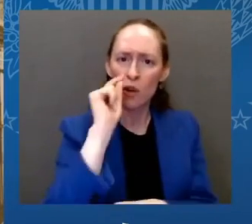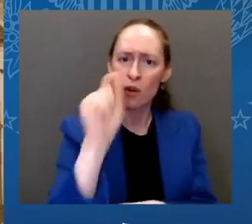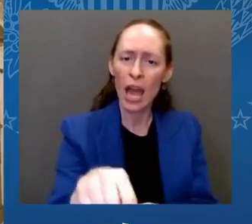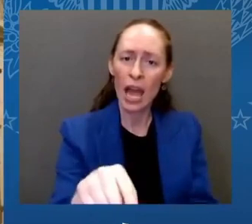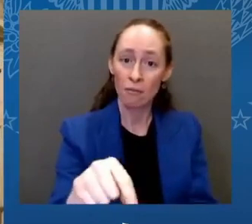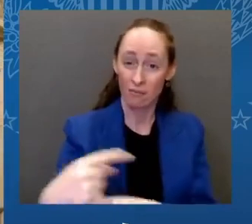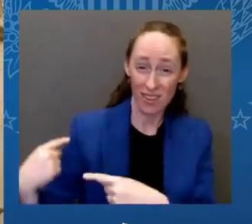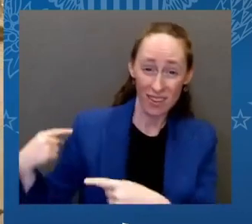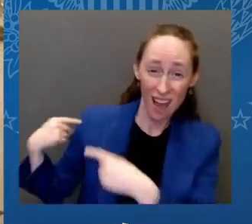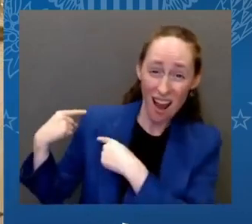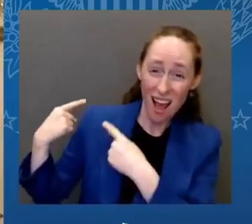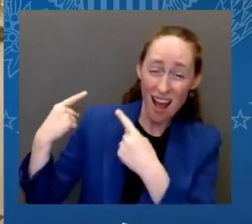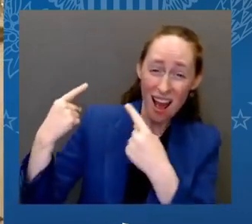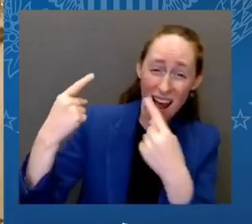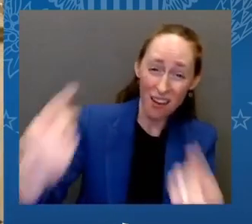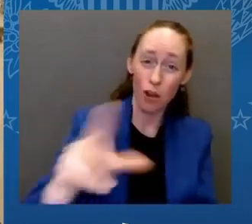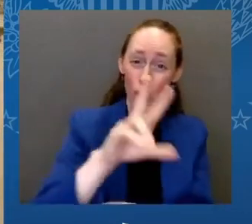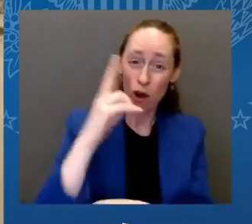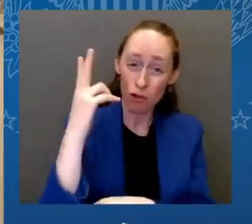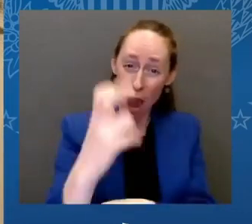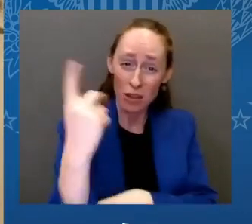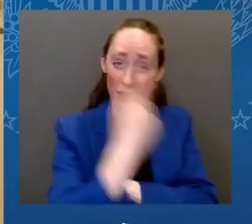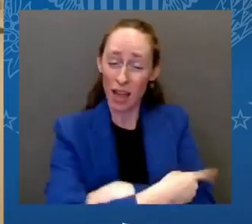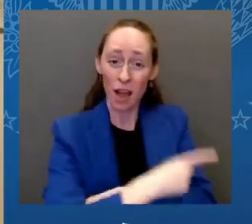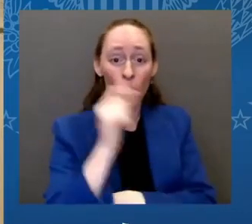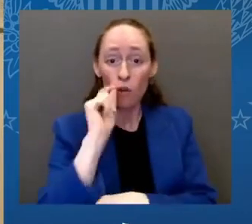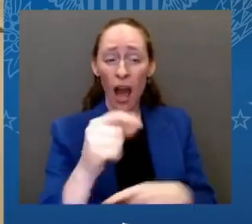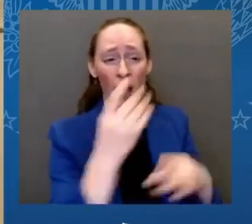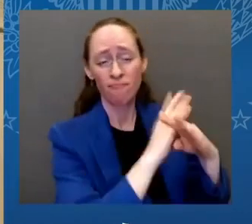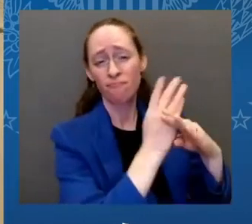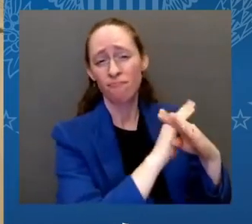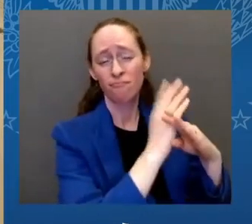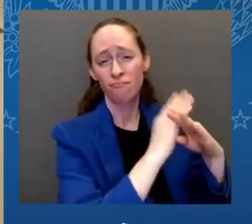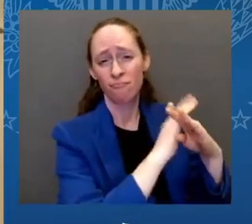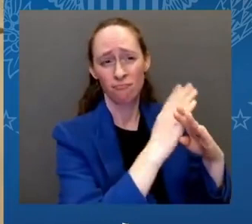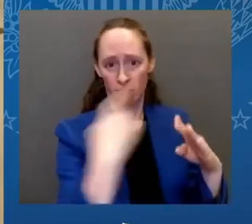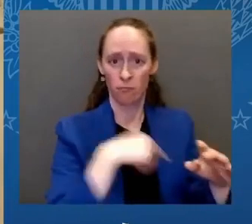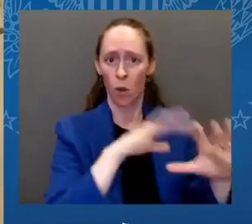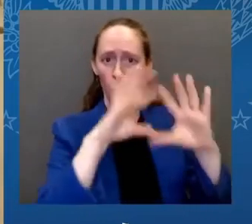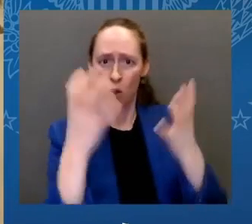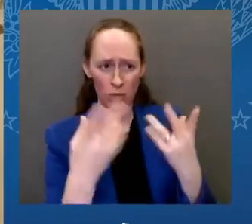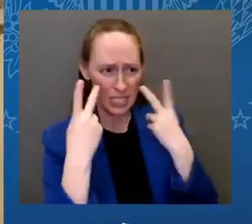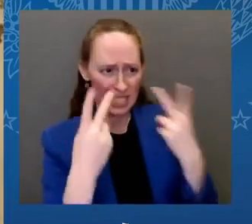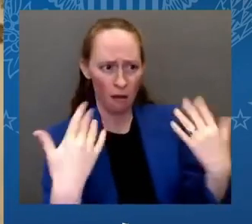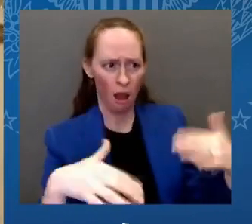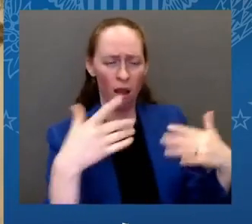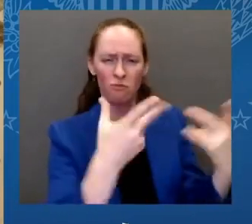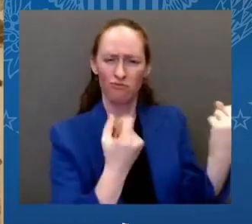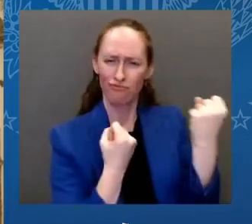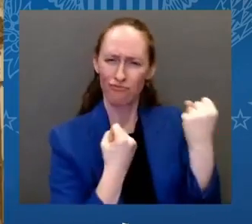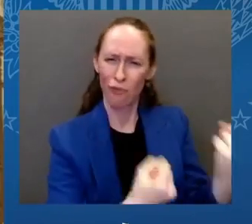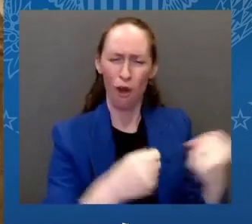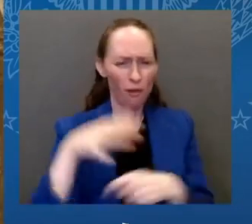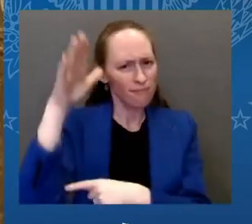коли українці показують всьому світові сталевий хребет і